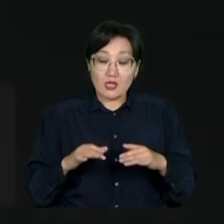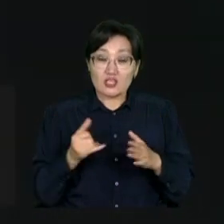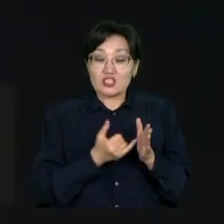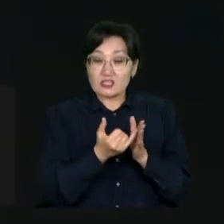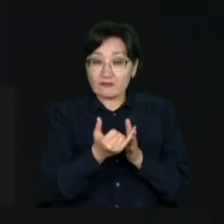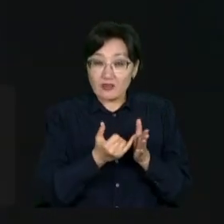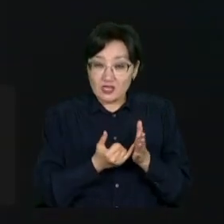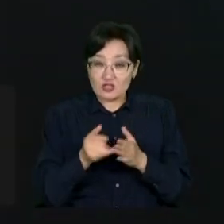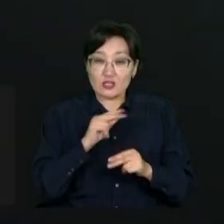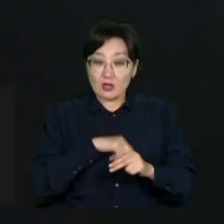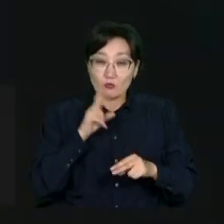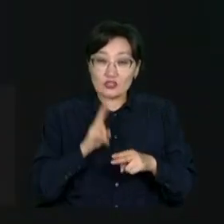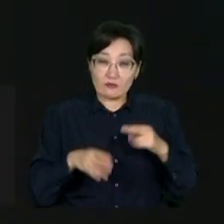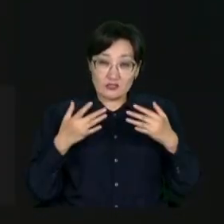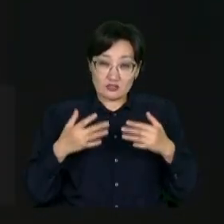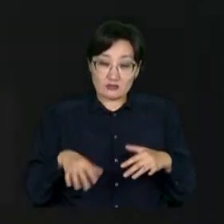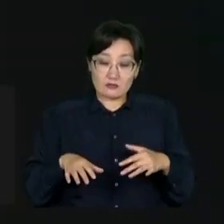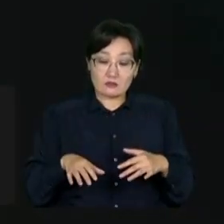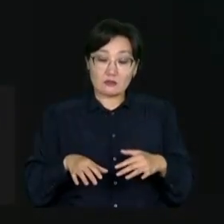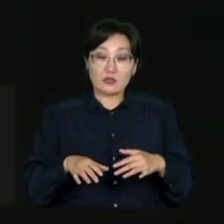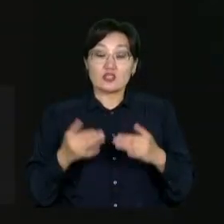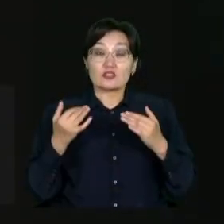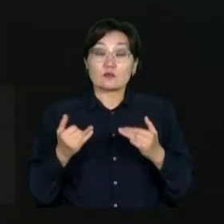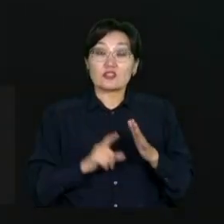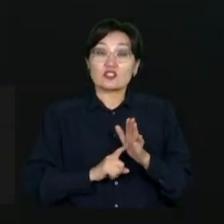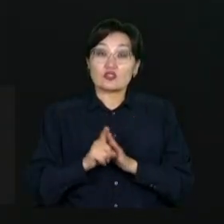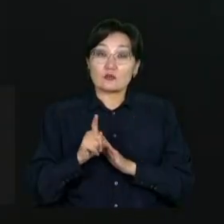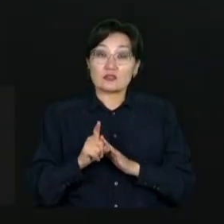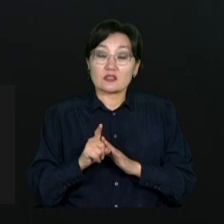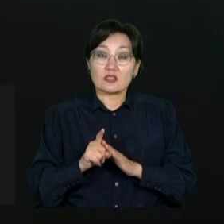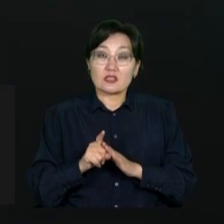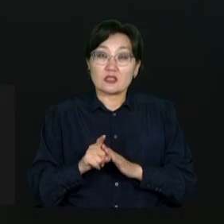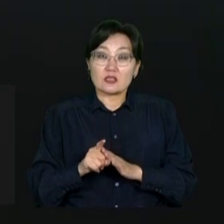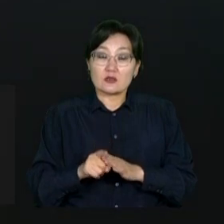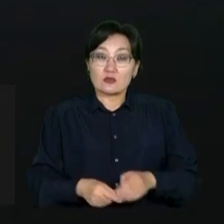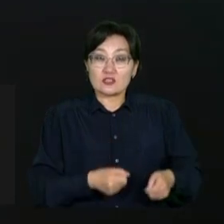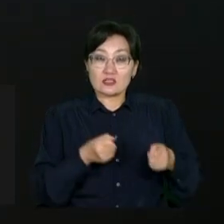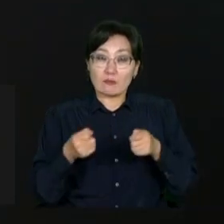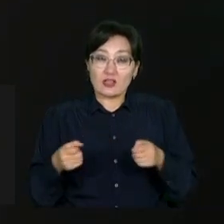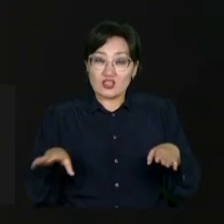Сварочные работы завершены. Сейчас начнем заполнение теплотрассы.